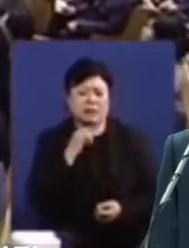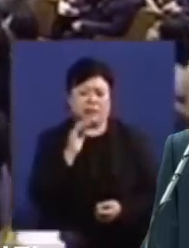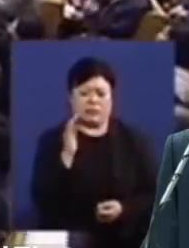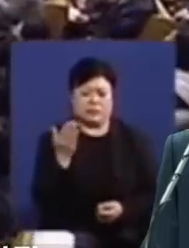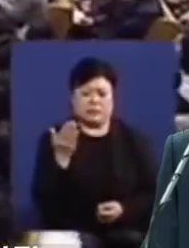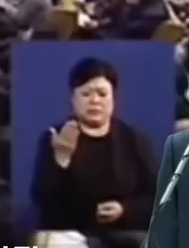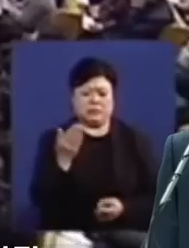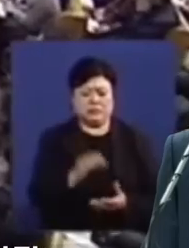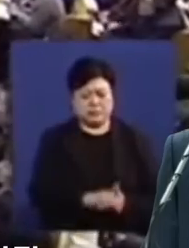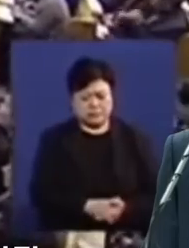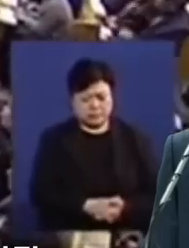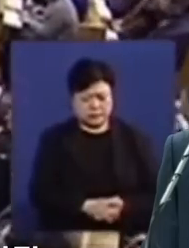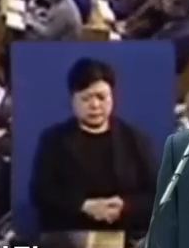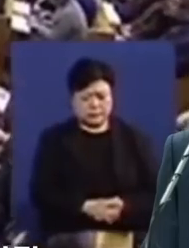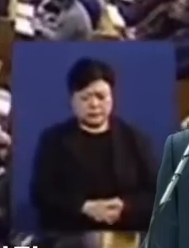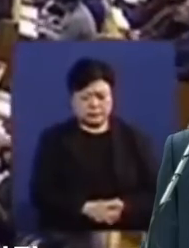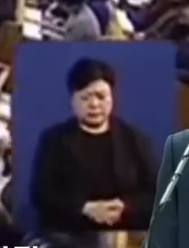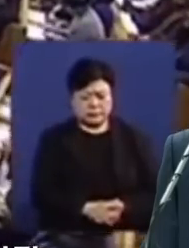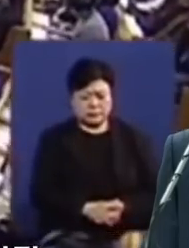끌려가서